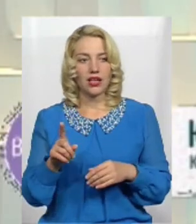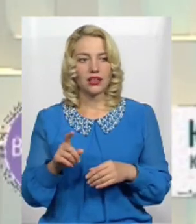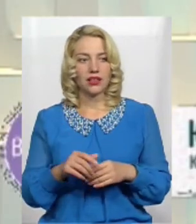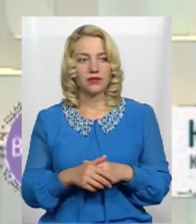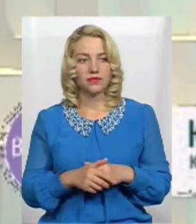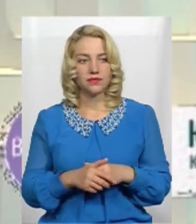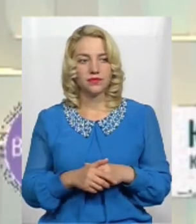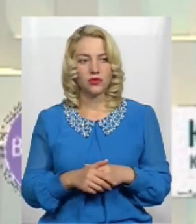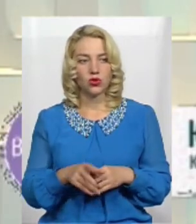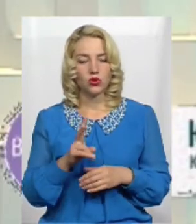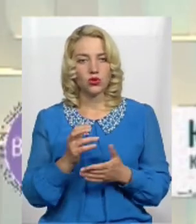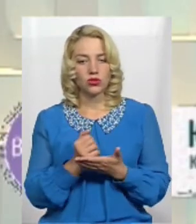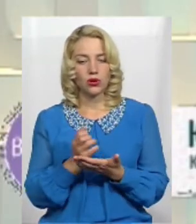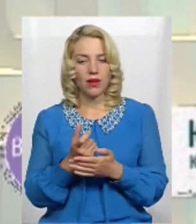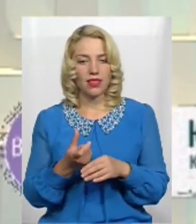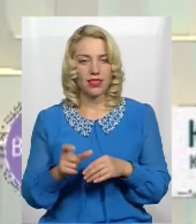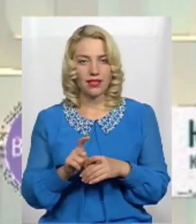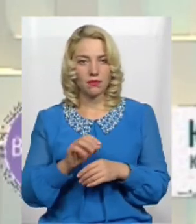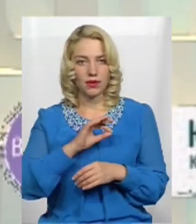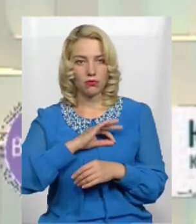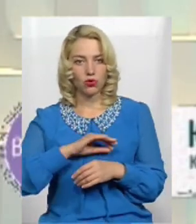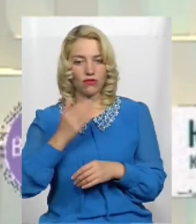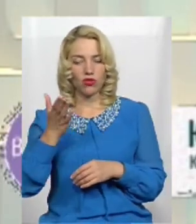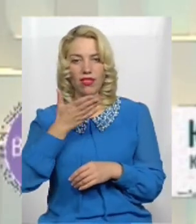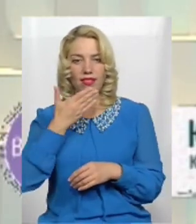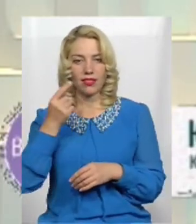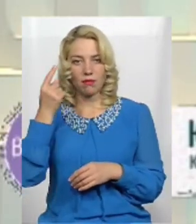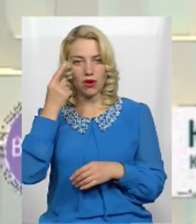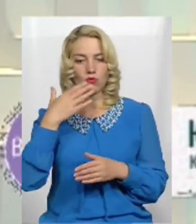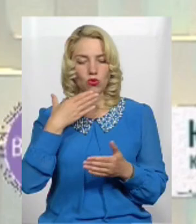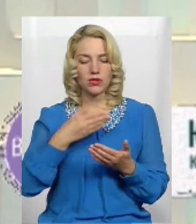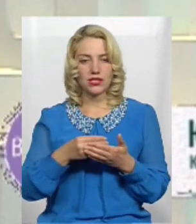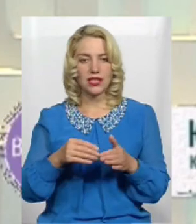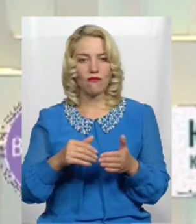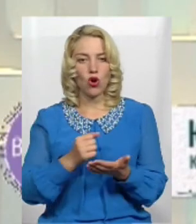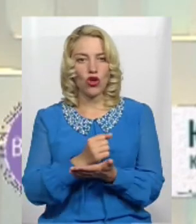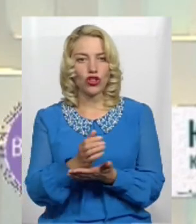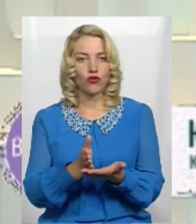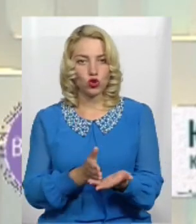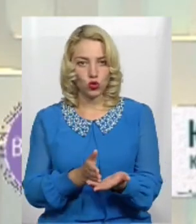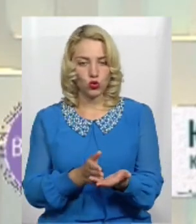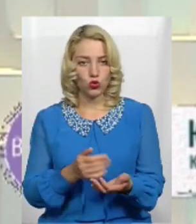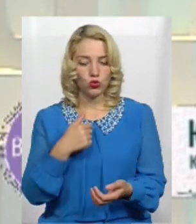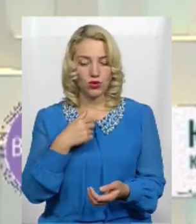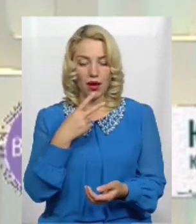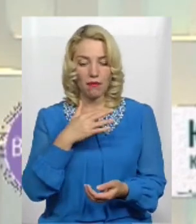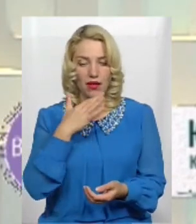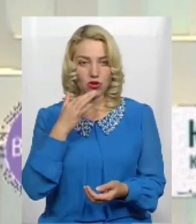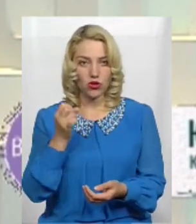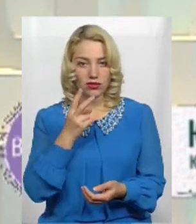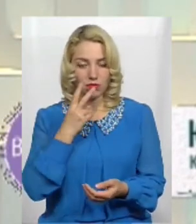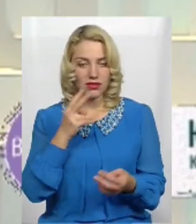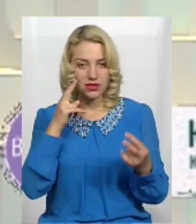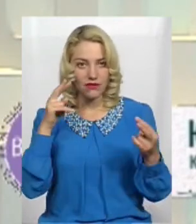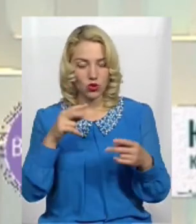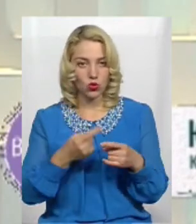які заробляють надприбутки, вони не дбають про місцеву інфраструктуру. Я був неодноразово свідком